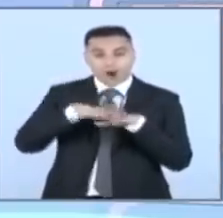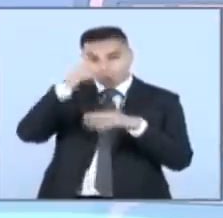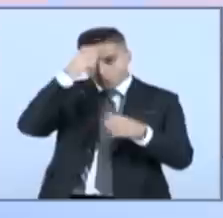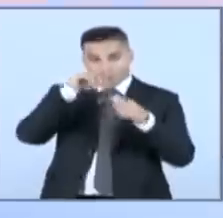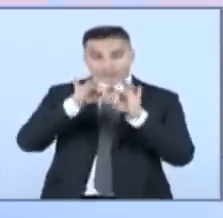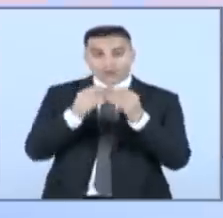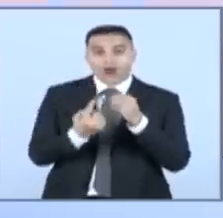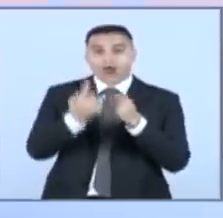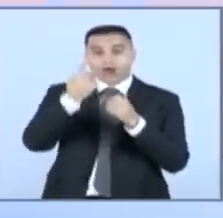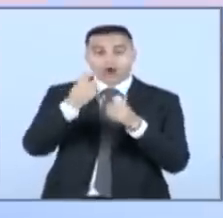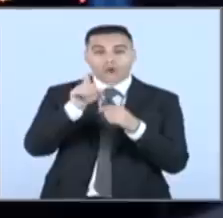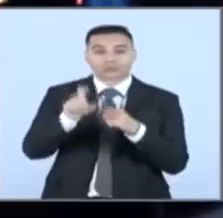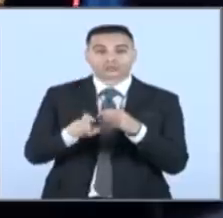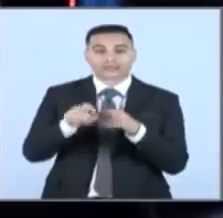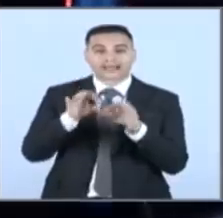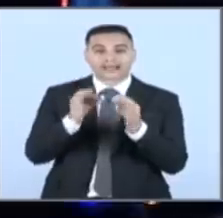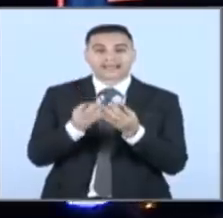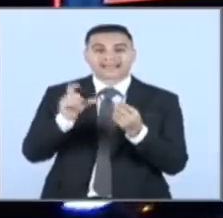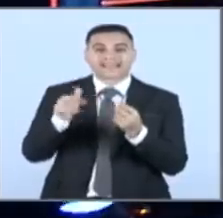نيازي، علوم وسؤال.